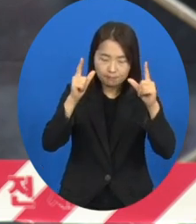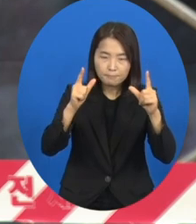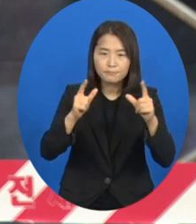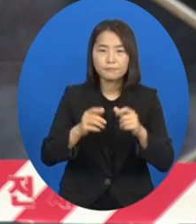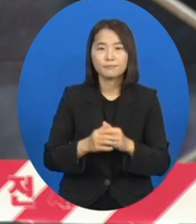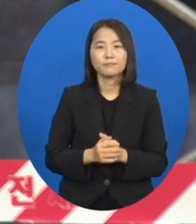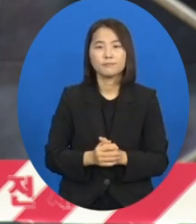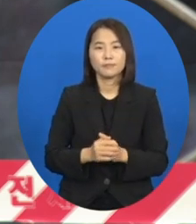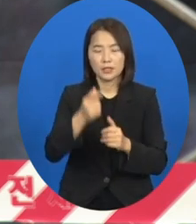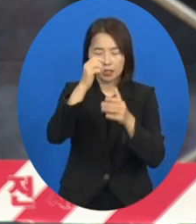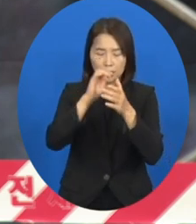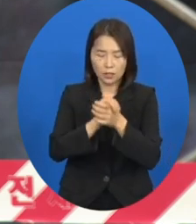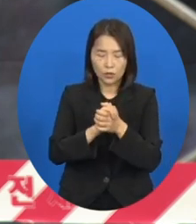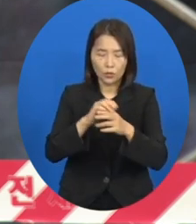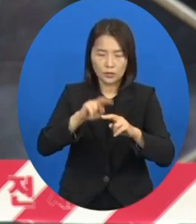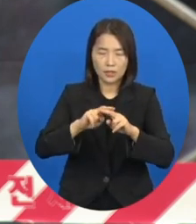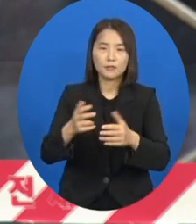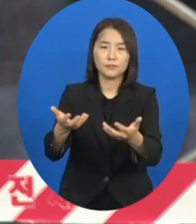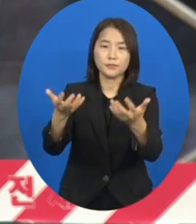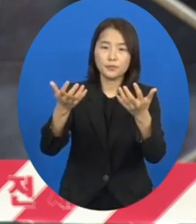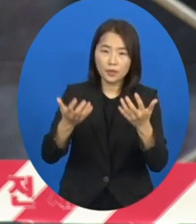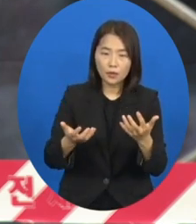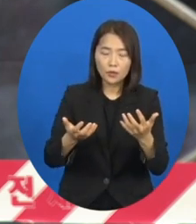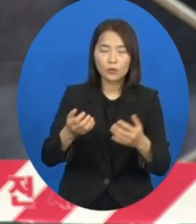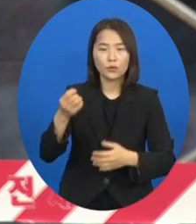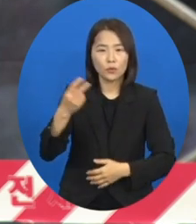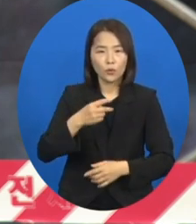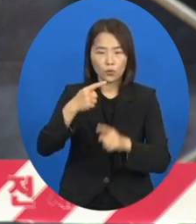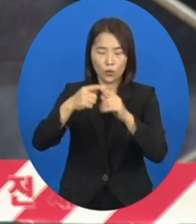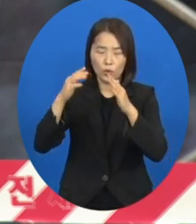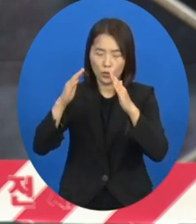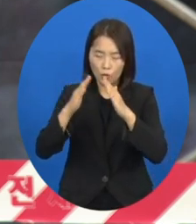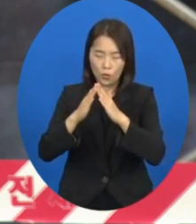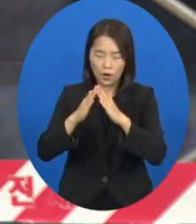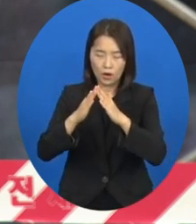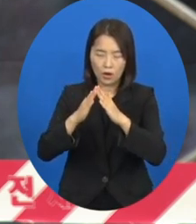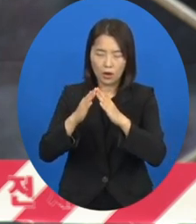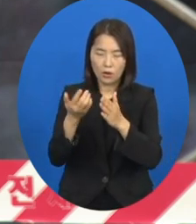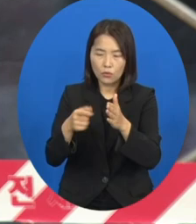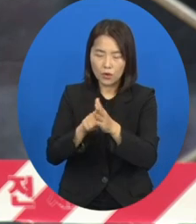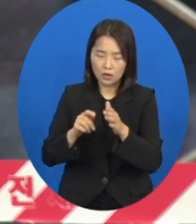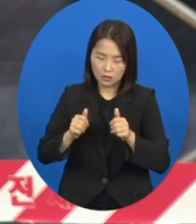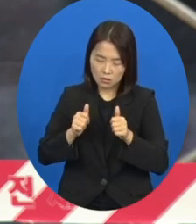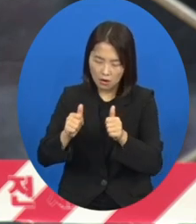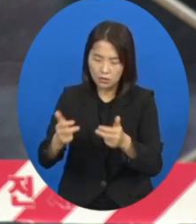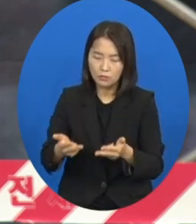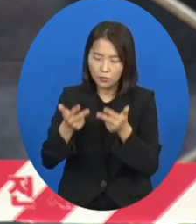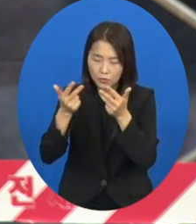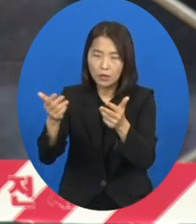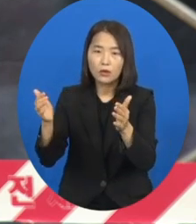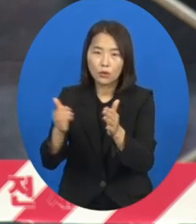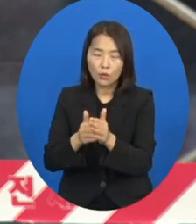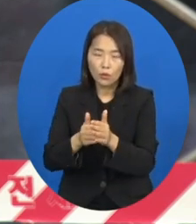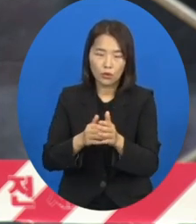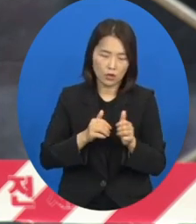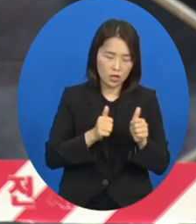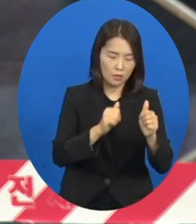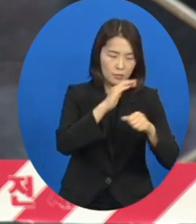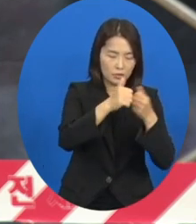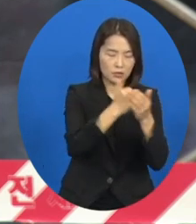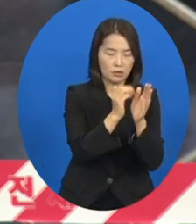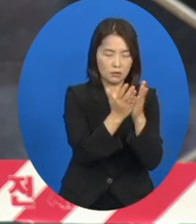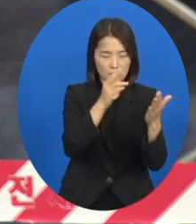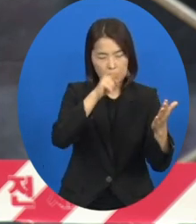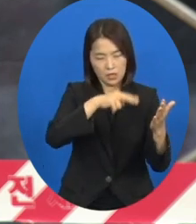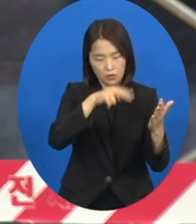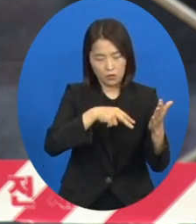깨어서 기도의 자리 나오고 또 교회 열심히 봉사하고 또 열심히 성경 읽고 또